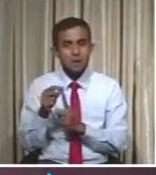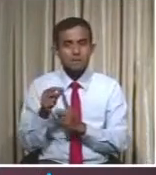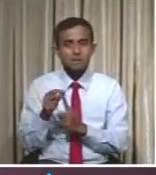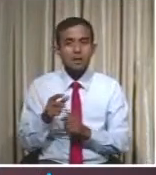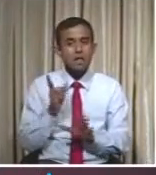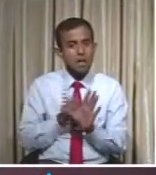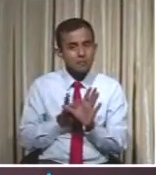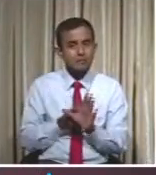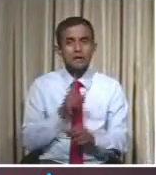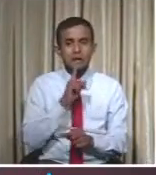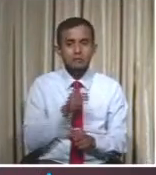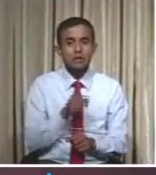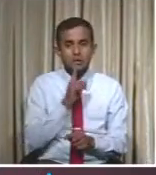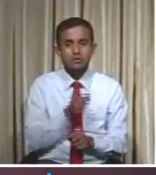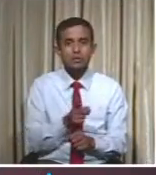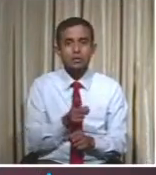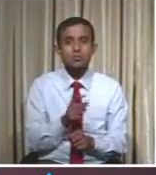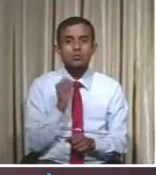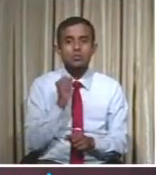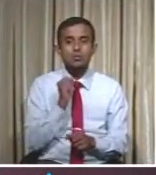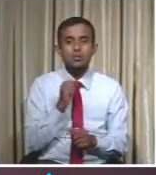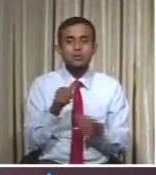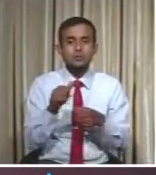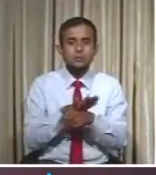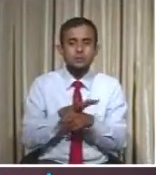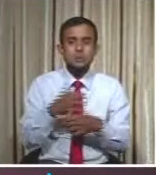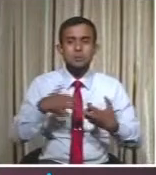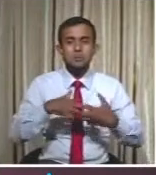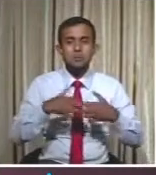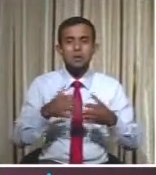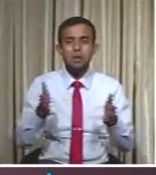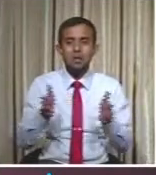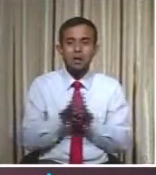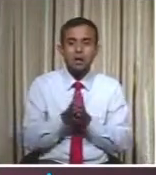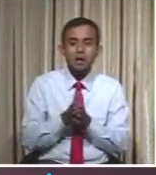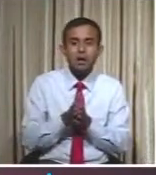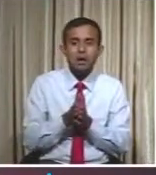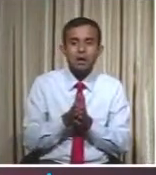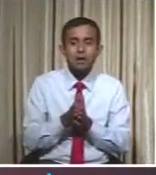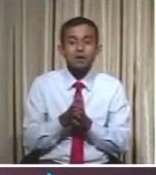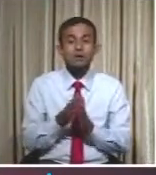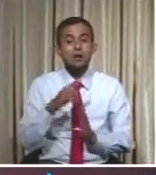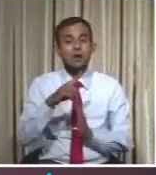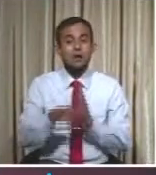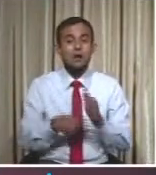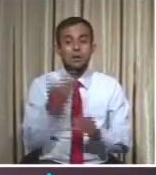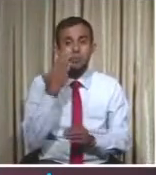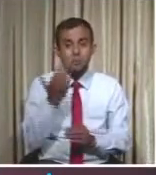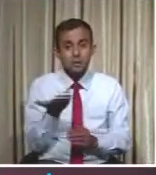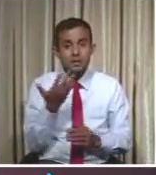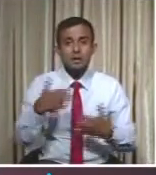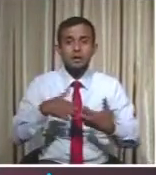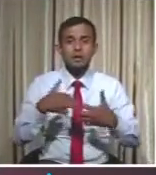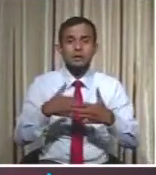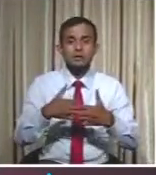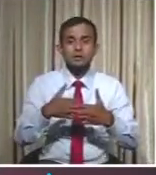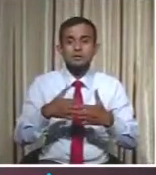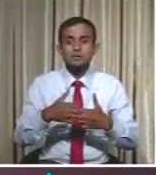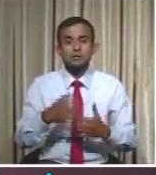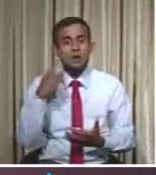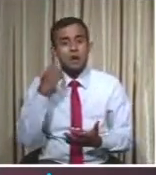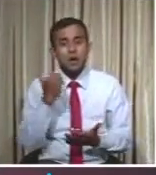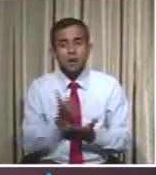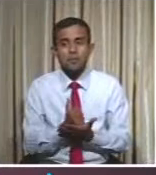නිතර නිතර කියපු කියන කතාවක් තමයි කොවිඩ් අර්බුදයත් එක්ක රට මූණ පාන ගැටළු වලට මේක ඉතාමත්ම